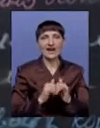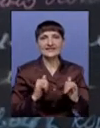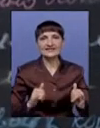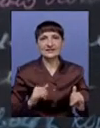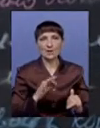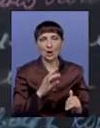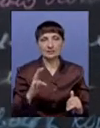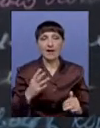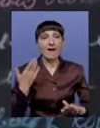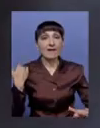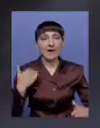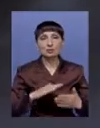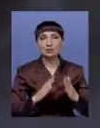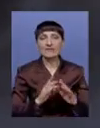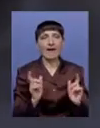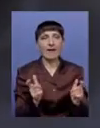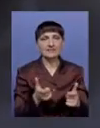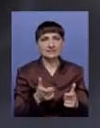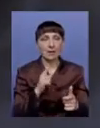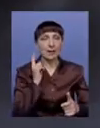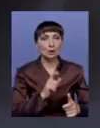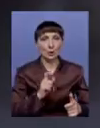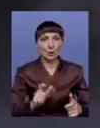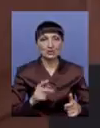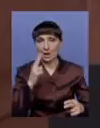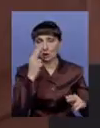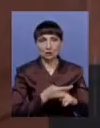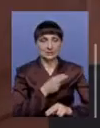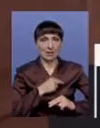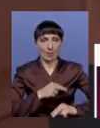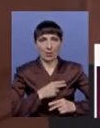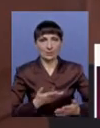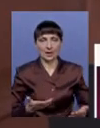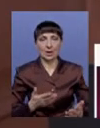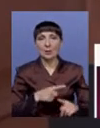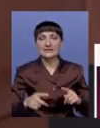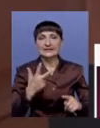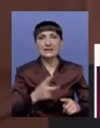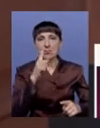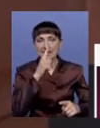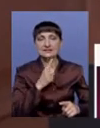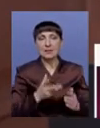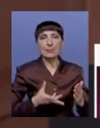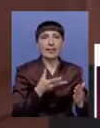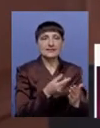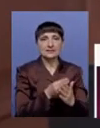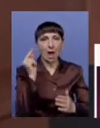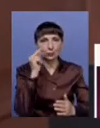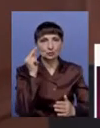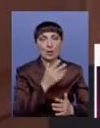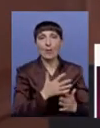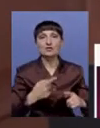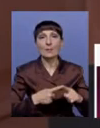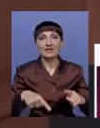нашла удаленную работу. Во время стажировки я прошла обучение на SMM-менеджера, на онлайн-администратора